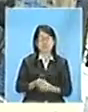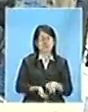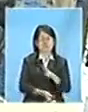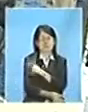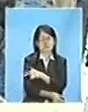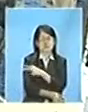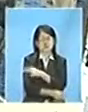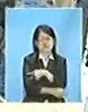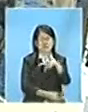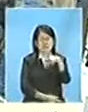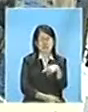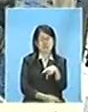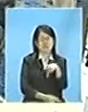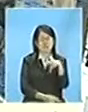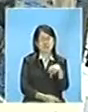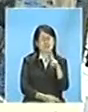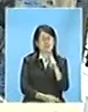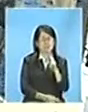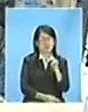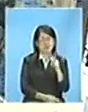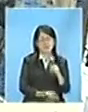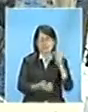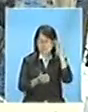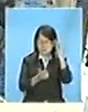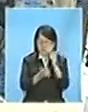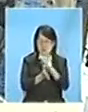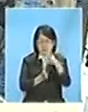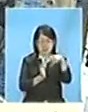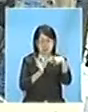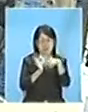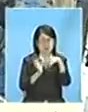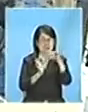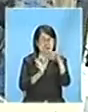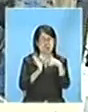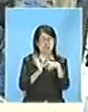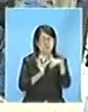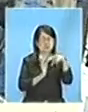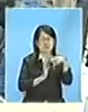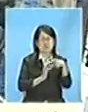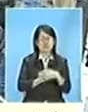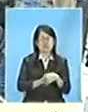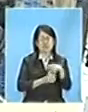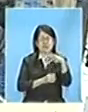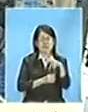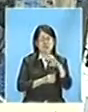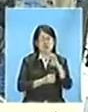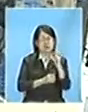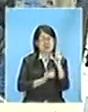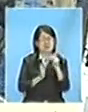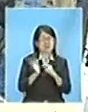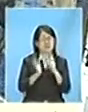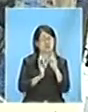พันธ์บุญยรัตพันธ์พันตำรวจเอกพายัพทองชื่นนางพิกุลแก้วไกรเลิ